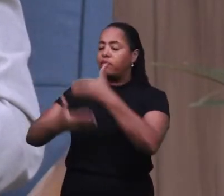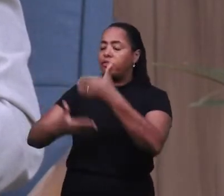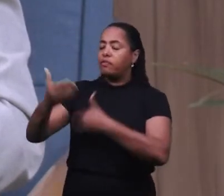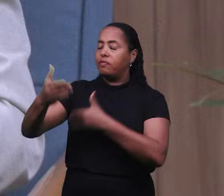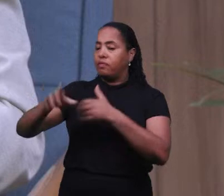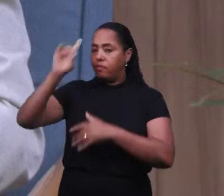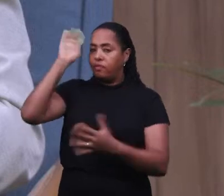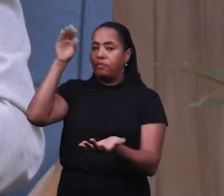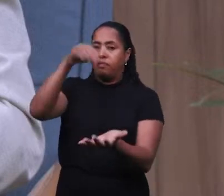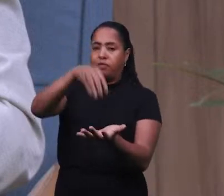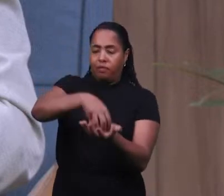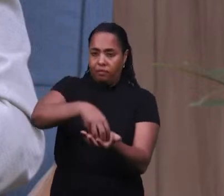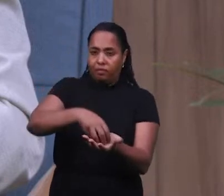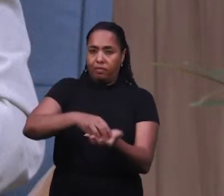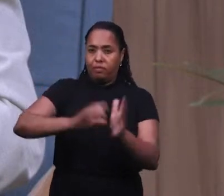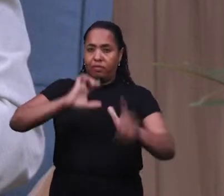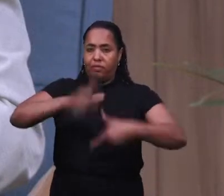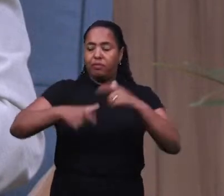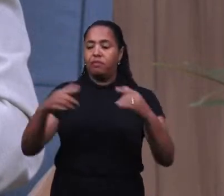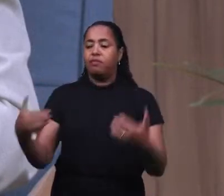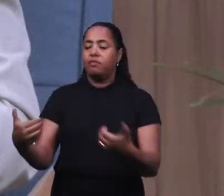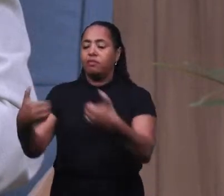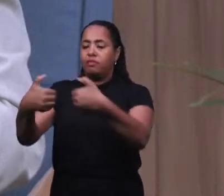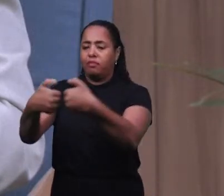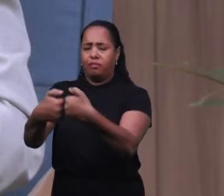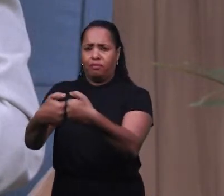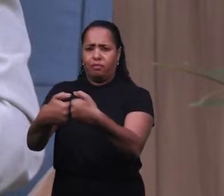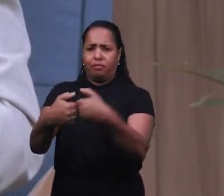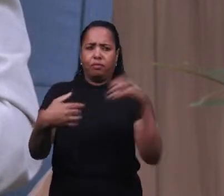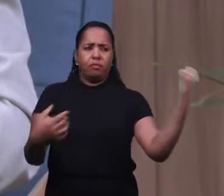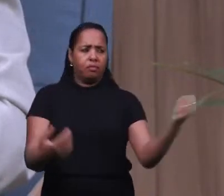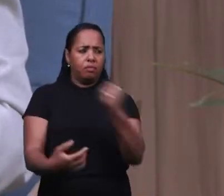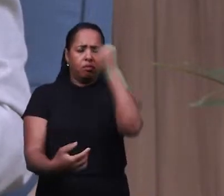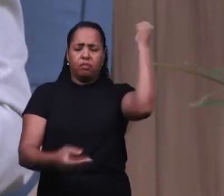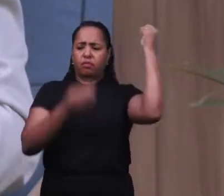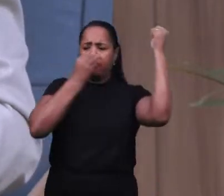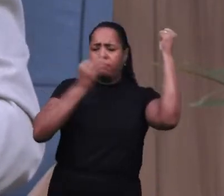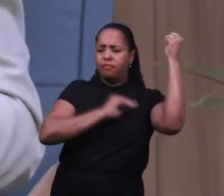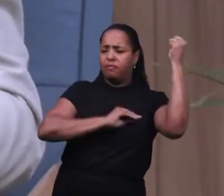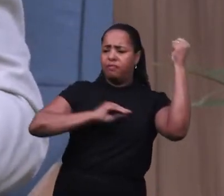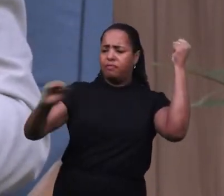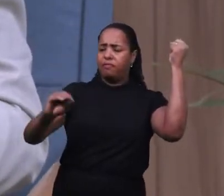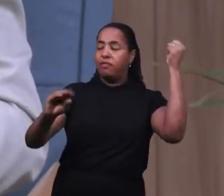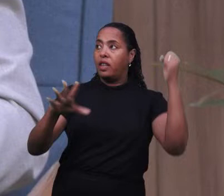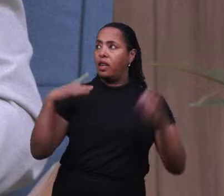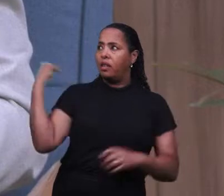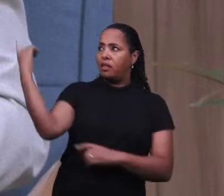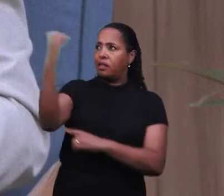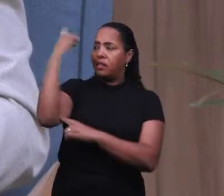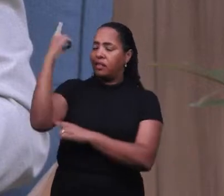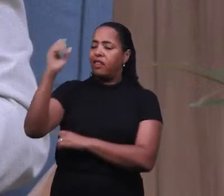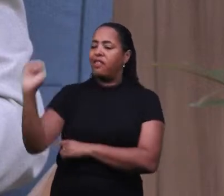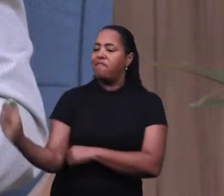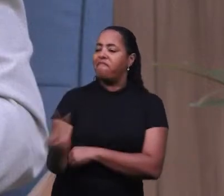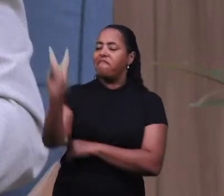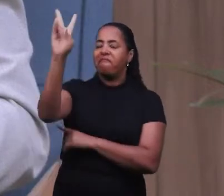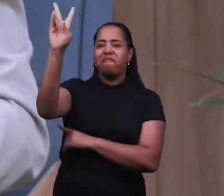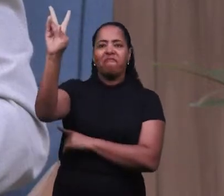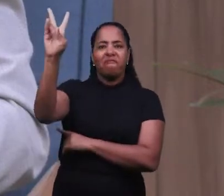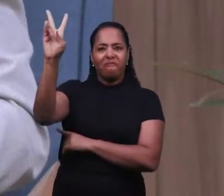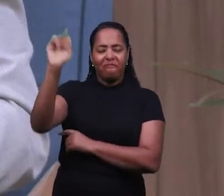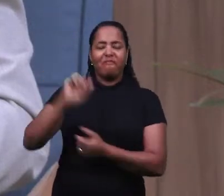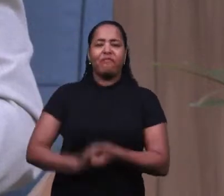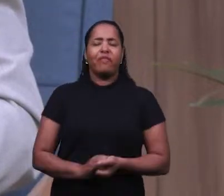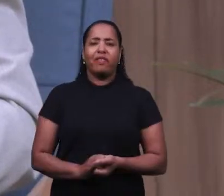considéré le plus grand symbole de la présence de Dieu dans le peuple d'Israël, que c'était l'arche de l'alliance. Saül l'a méprisé,